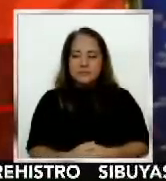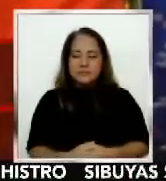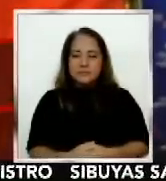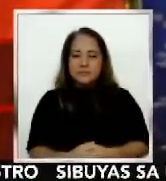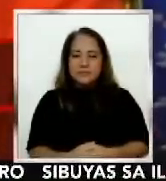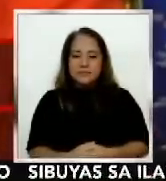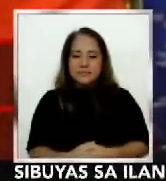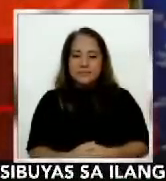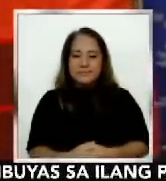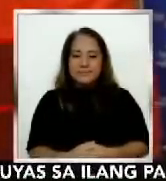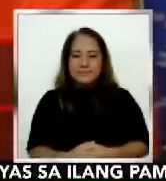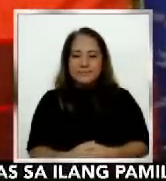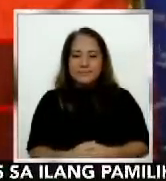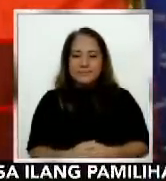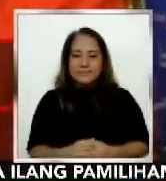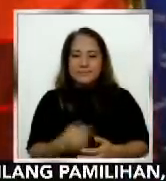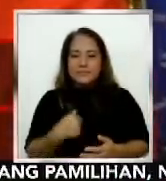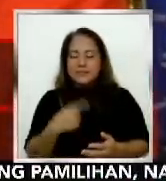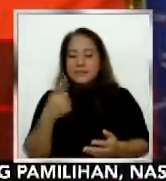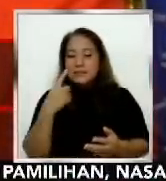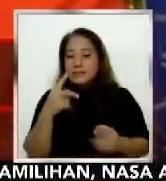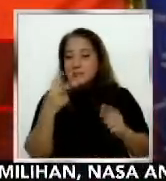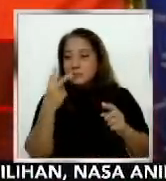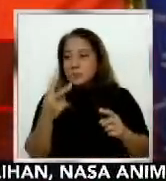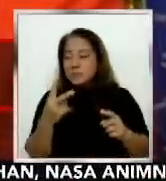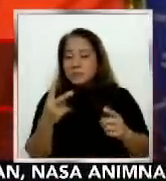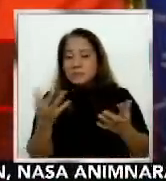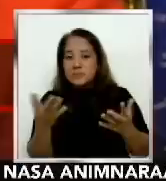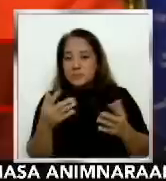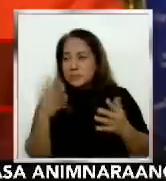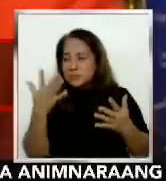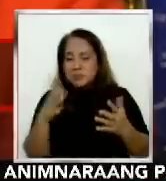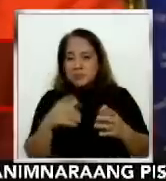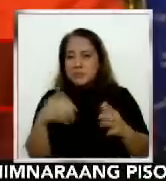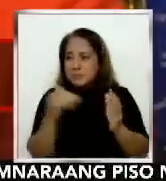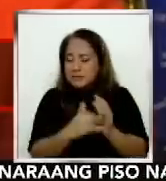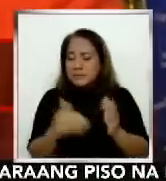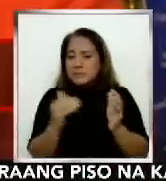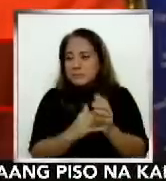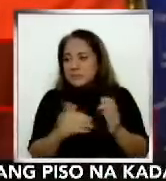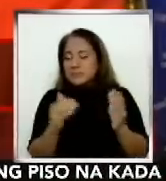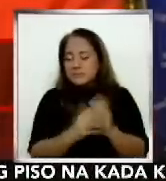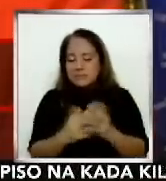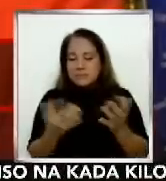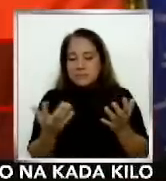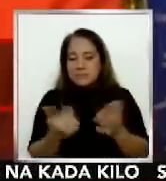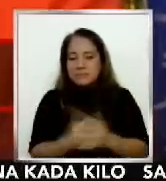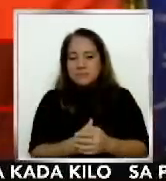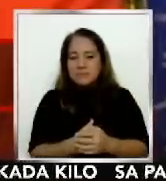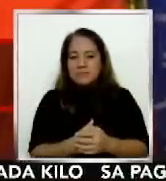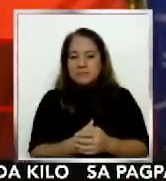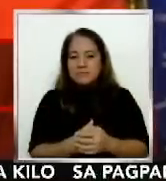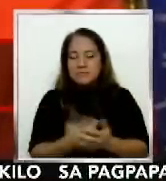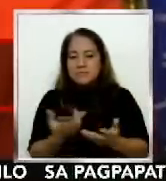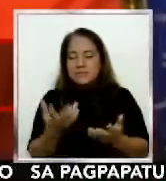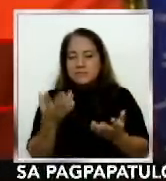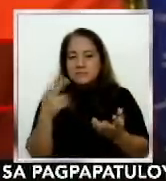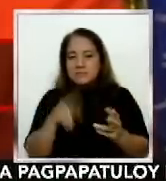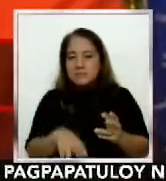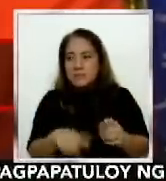Di makatraks akong gikuha. Balik-balik. Katulog ka upat ko sa ako. Ibalik na rin sa